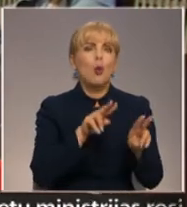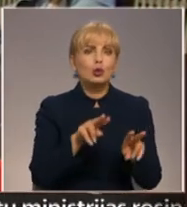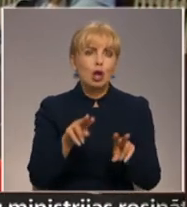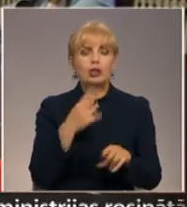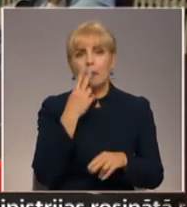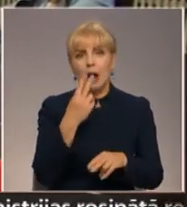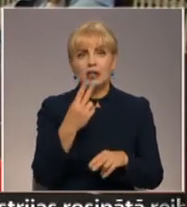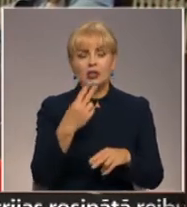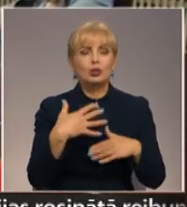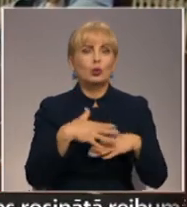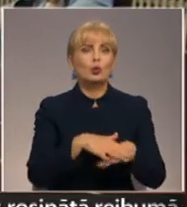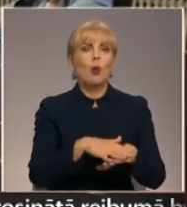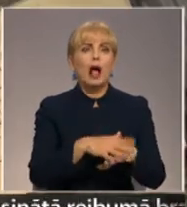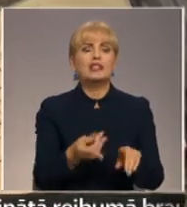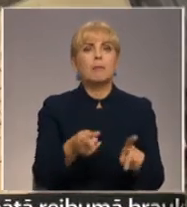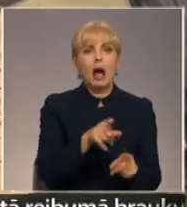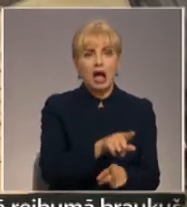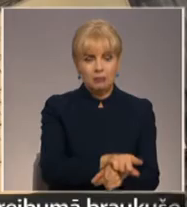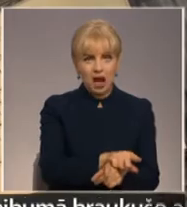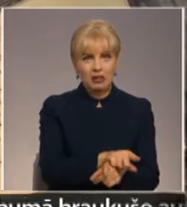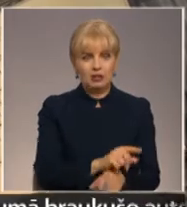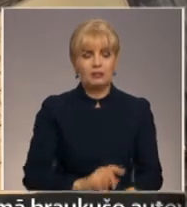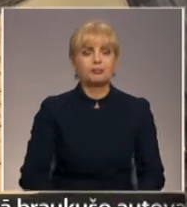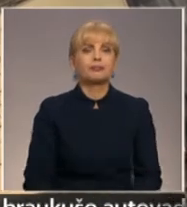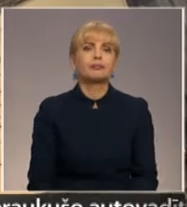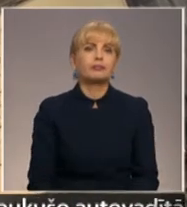to paredz struktūrālās pārmaiņas. Liene Barisa Sarmula, Valters Zelčs, Latvijas televīzija.